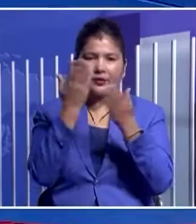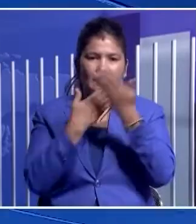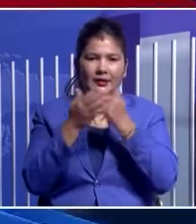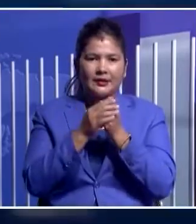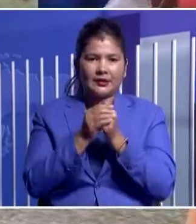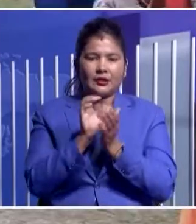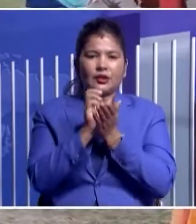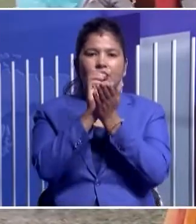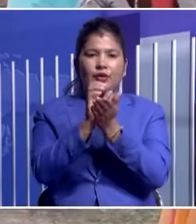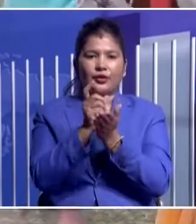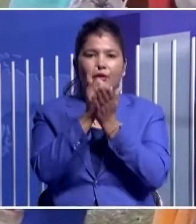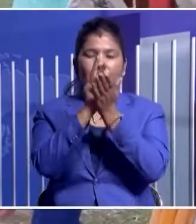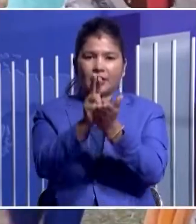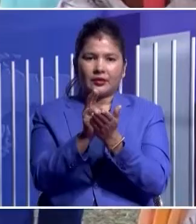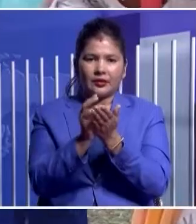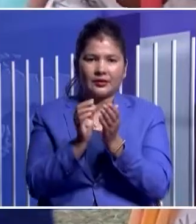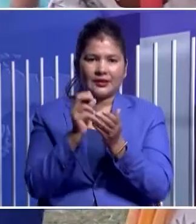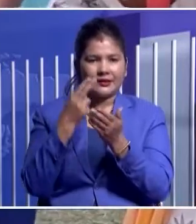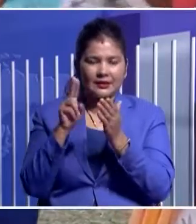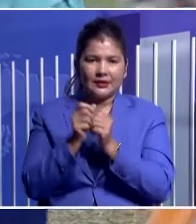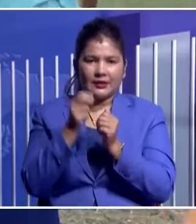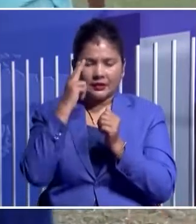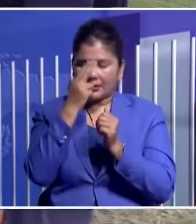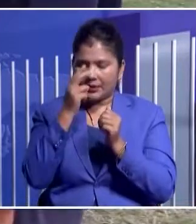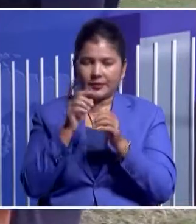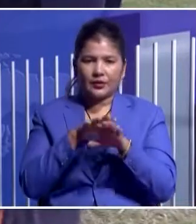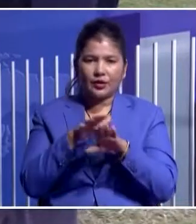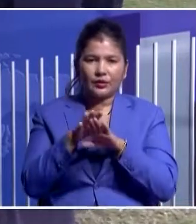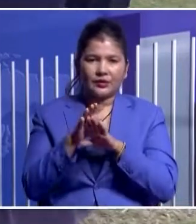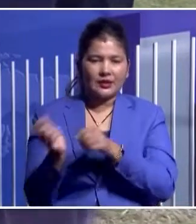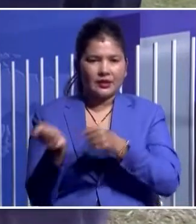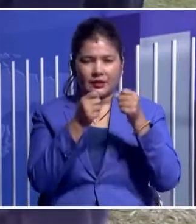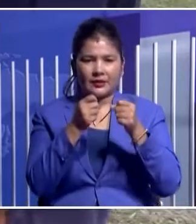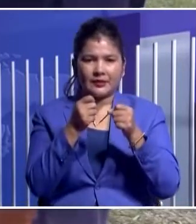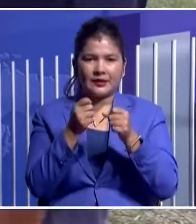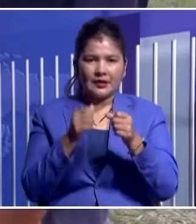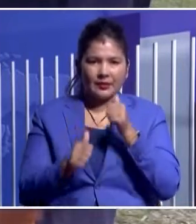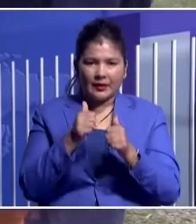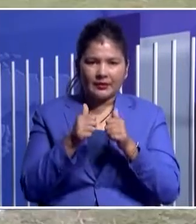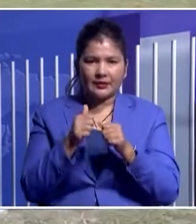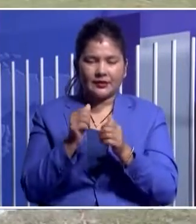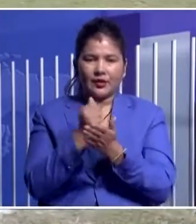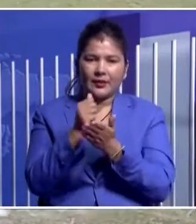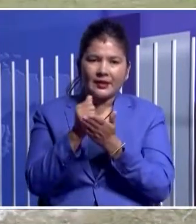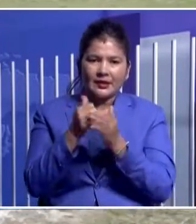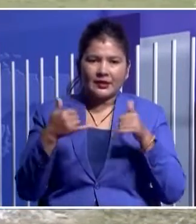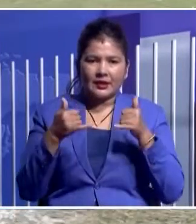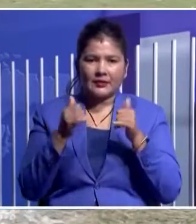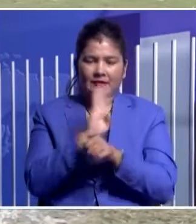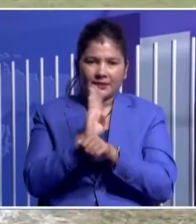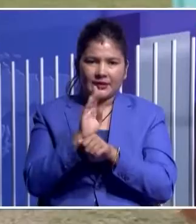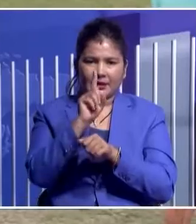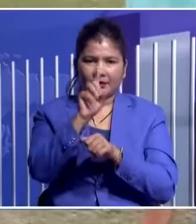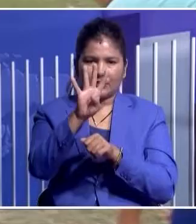जारी। र पश्चिम नवलप्रासीका दृष्टिविहीनहरू क्रिकेट प्रतियोगितामा भाग लिन अभ्यास खेलमा व्यस्त, 14 जना खेलाडीलाई